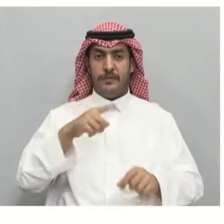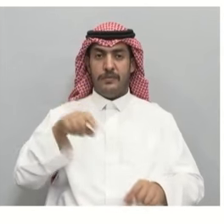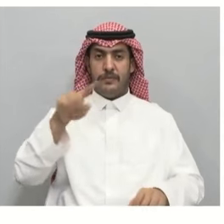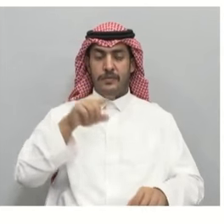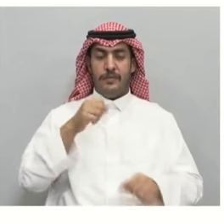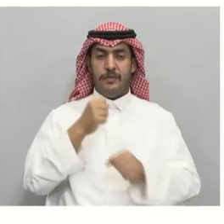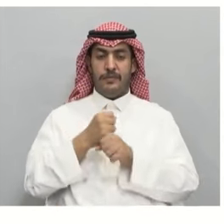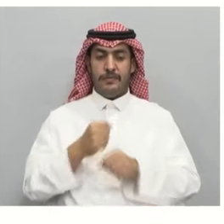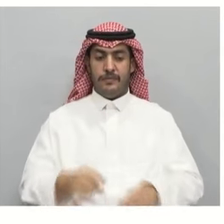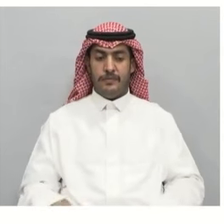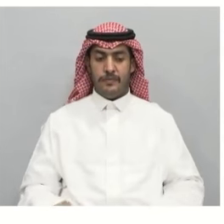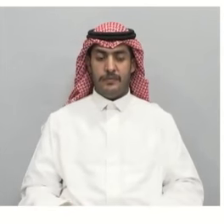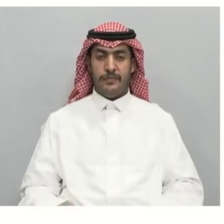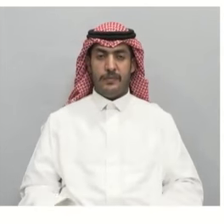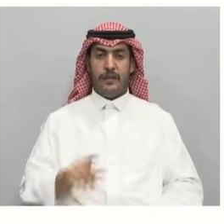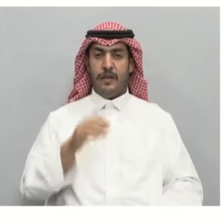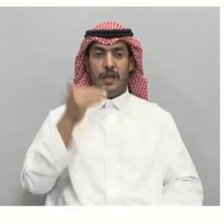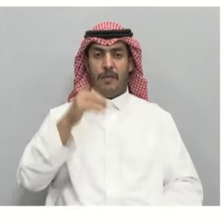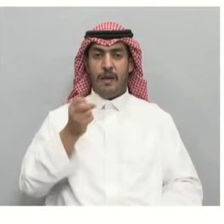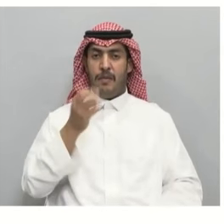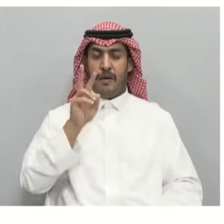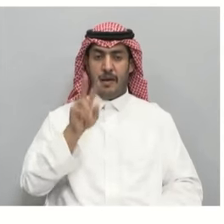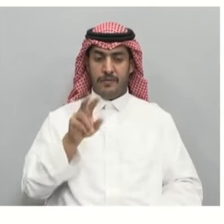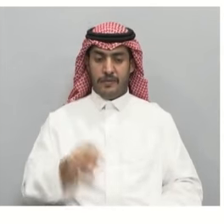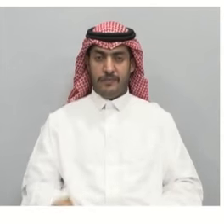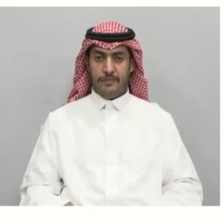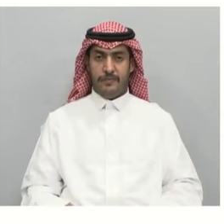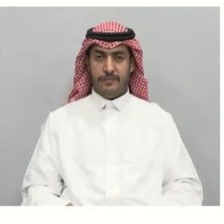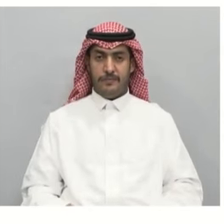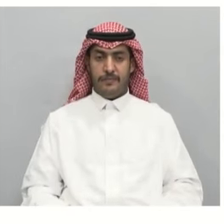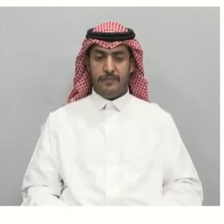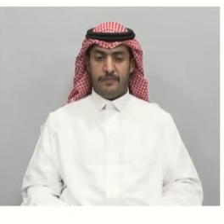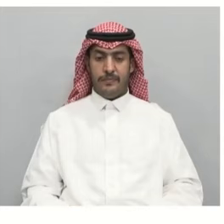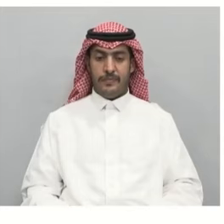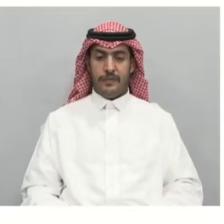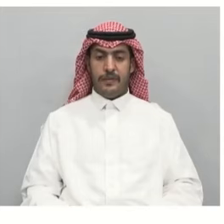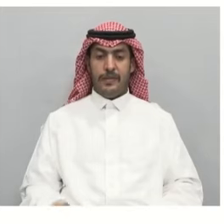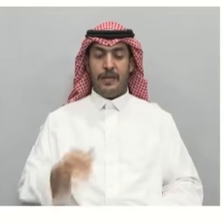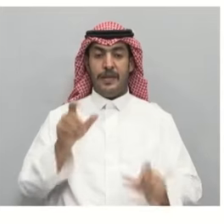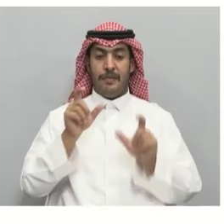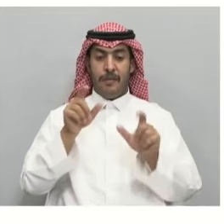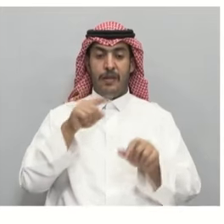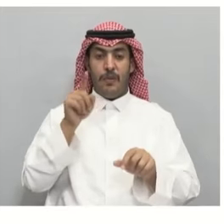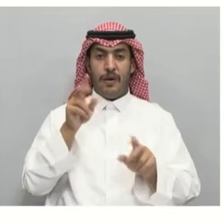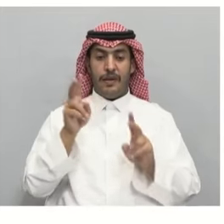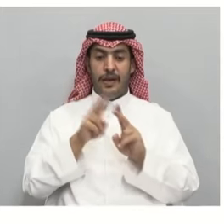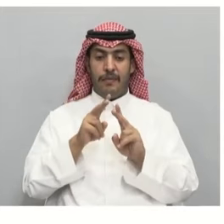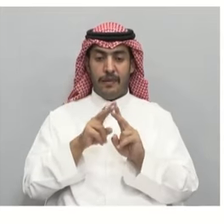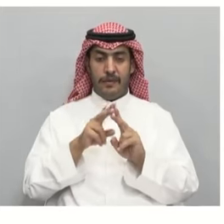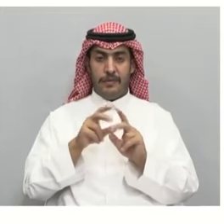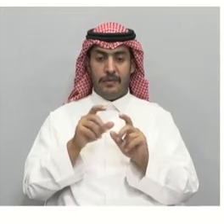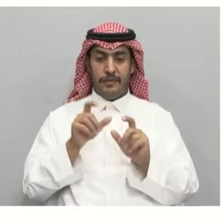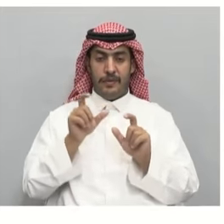هذا الطريق ولن يتعطل هذا المصباح ايضا حمايه الدوائر الكهربائيه لحمايه الدوائر